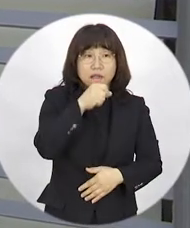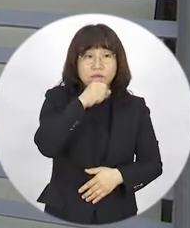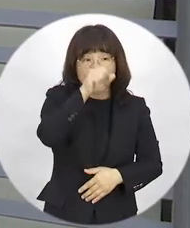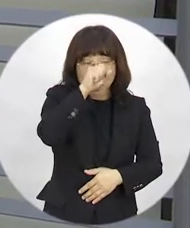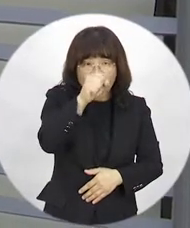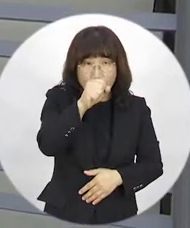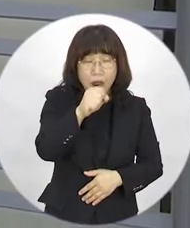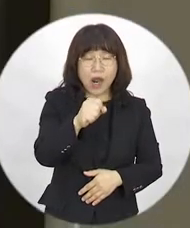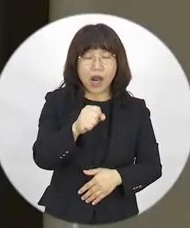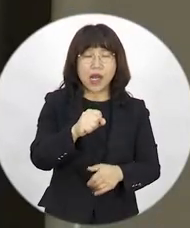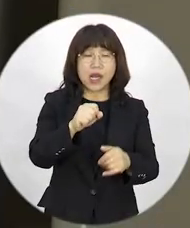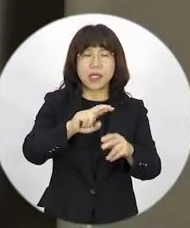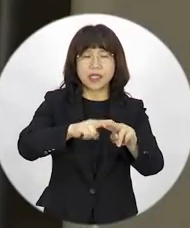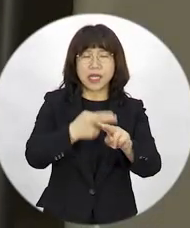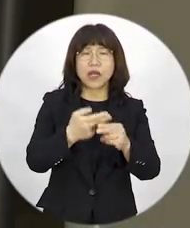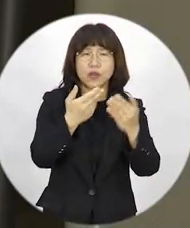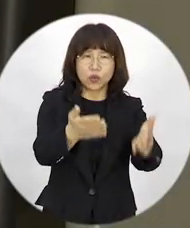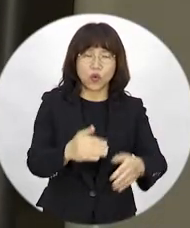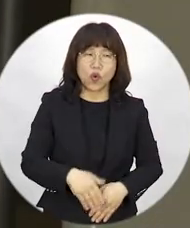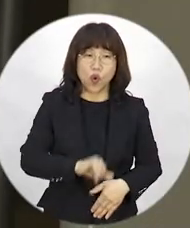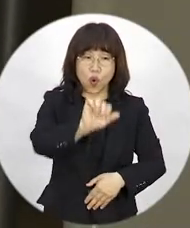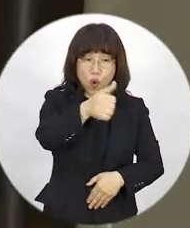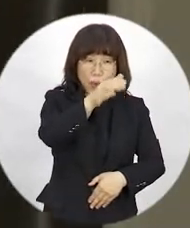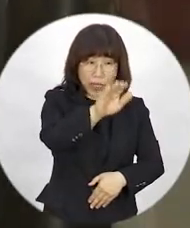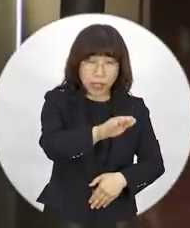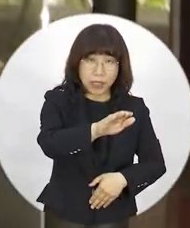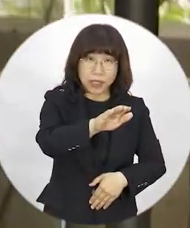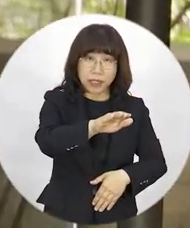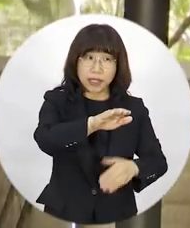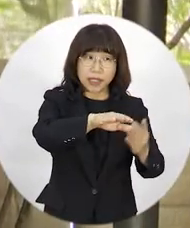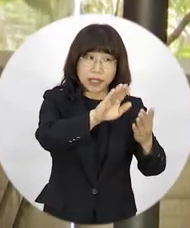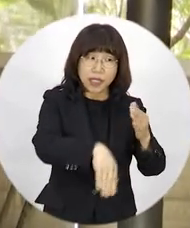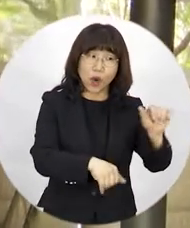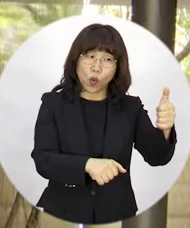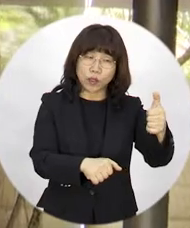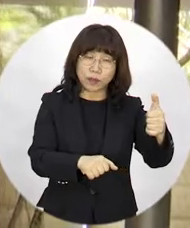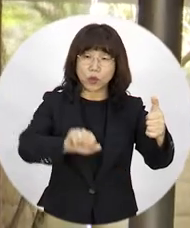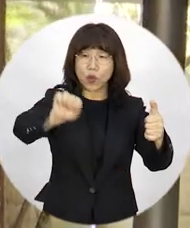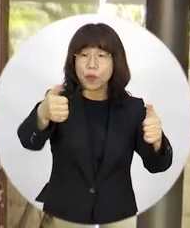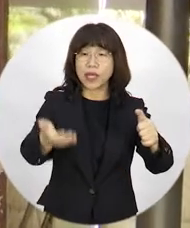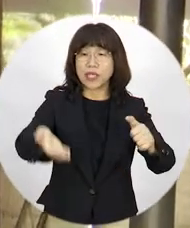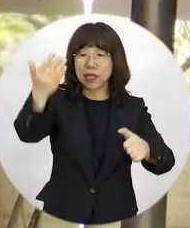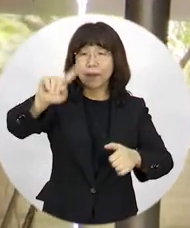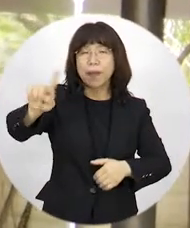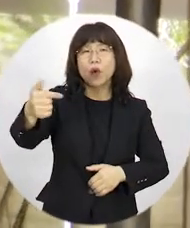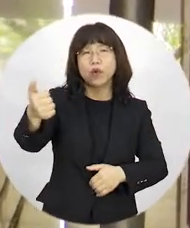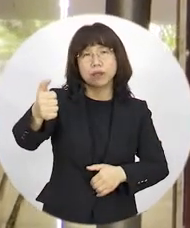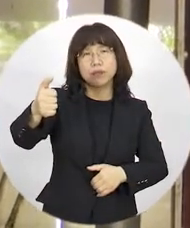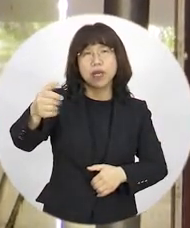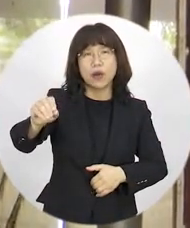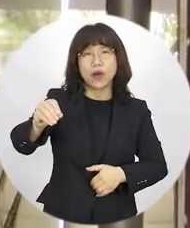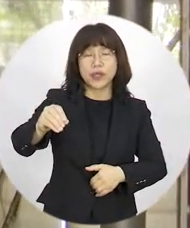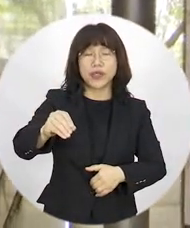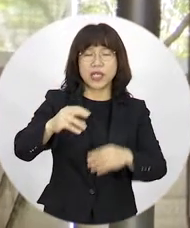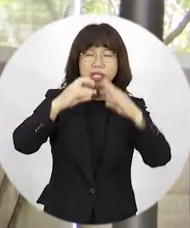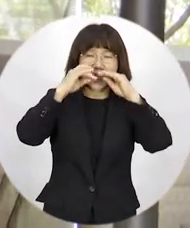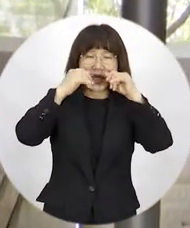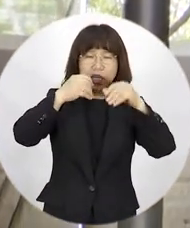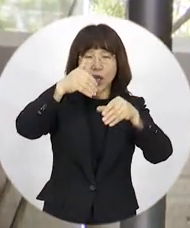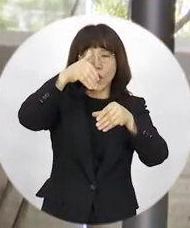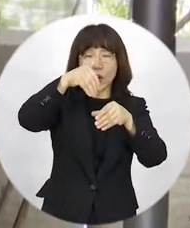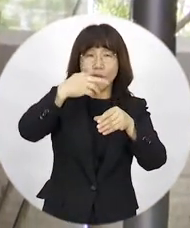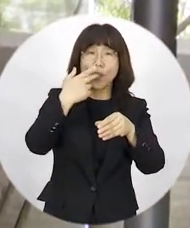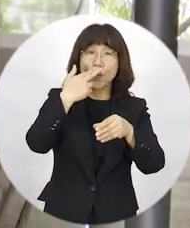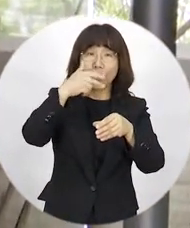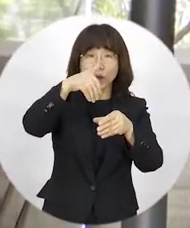공동주택에는 부상이 주어지며 500가구 미만은 최대 50만 원, 500가구 이상은 최대 120만 원 상당의